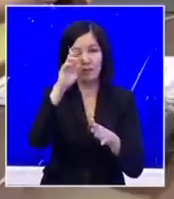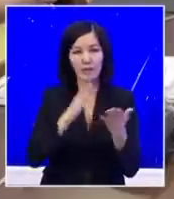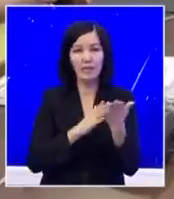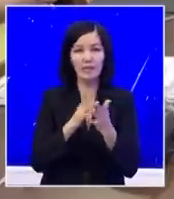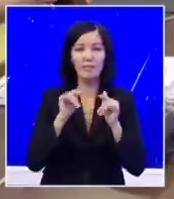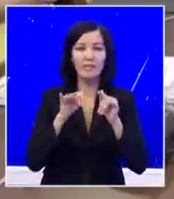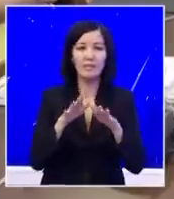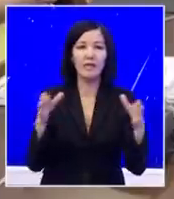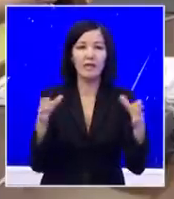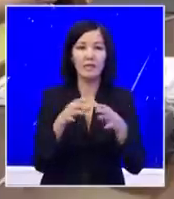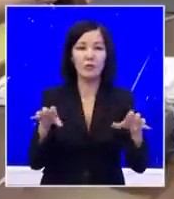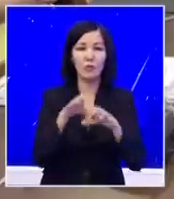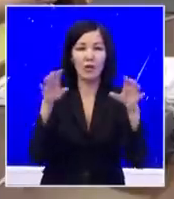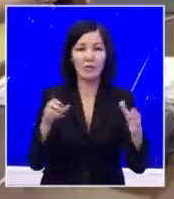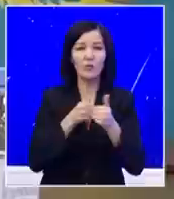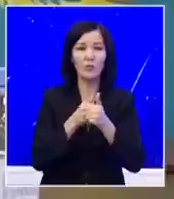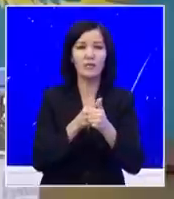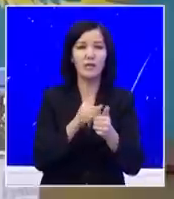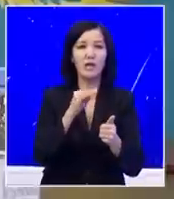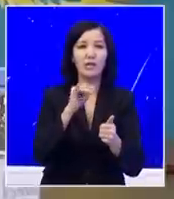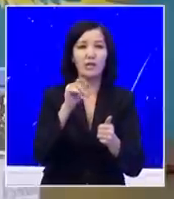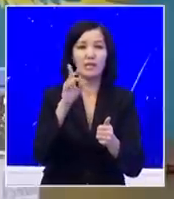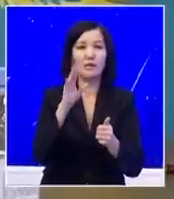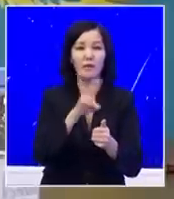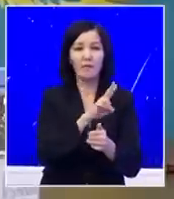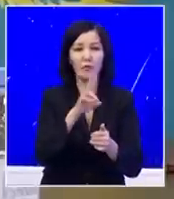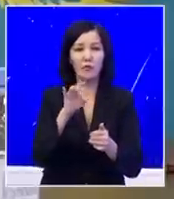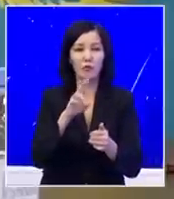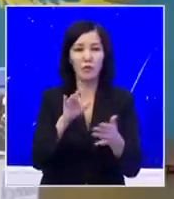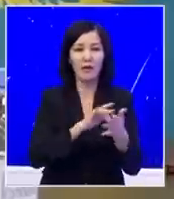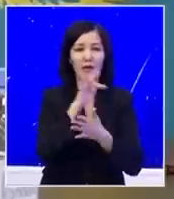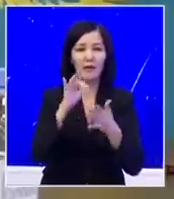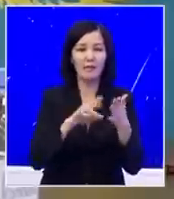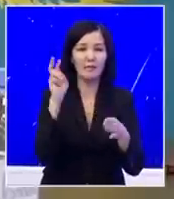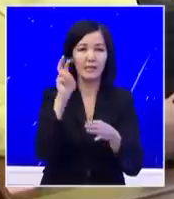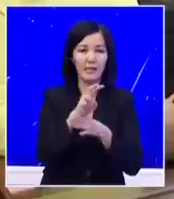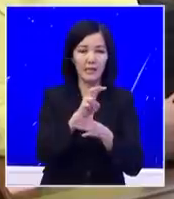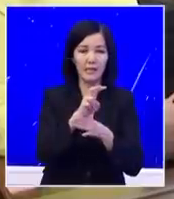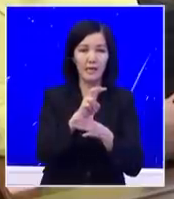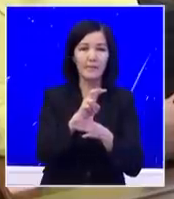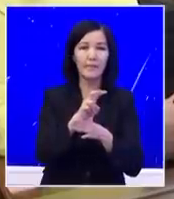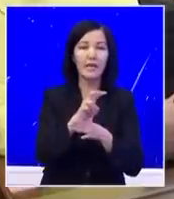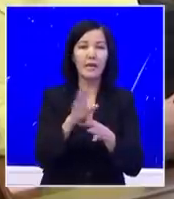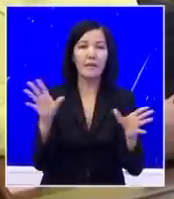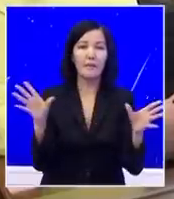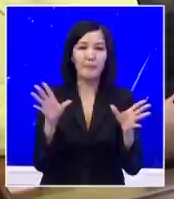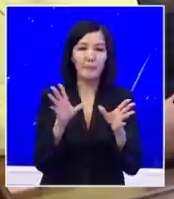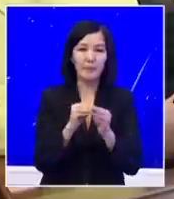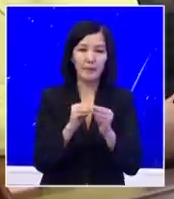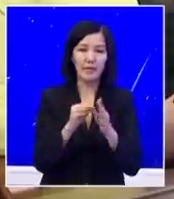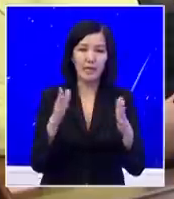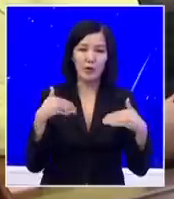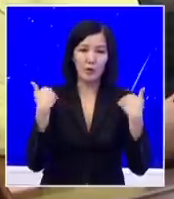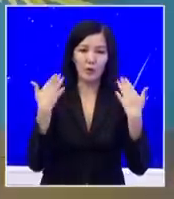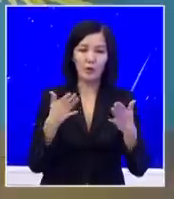Республикасы мемлекеттік қызмет істері агенттігінің төрағасының орынбасары Дархан Жазықбаев та Нұр-Сұлтан қаласынан арнайы келді. Әріптесін